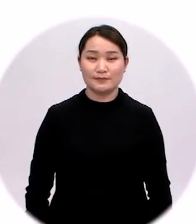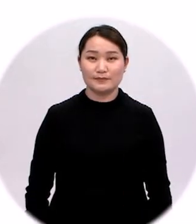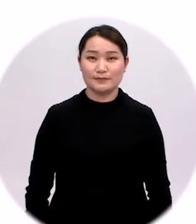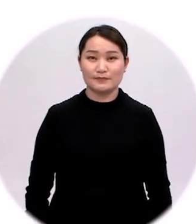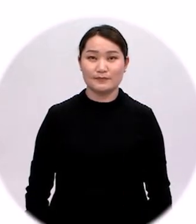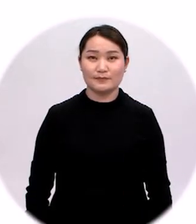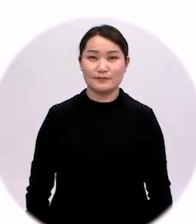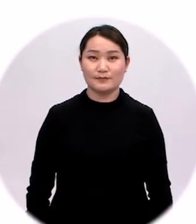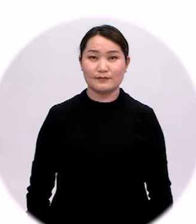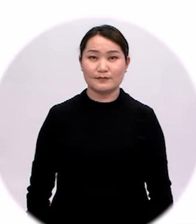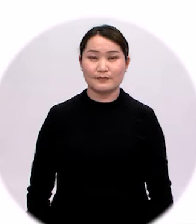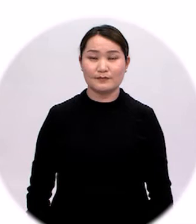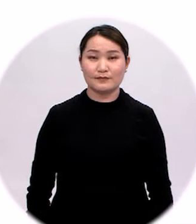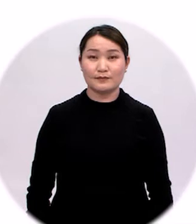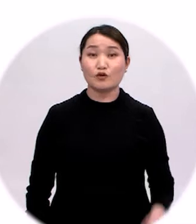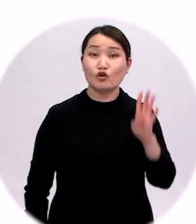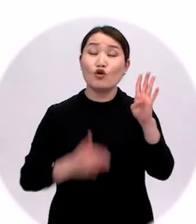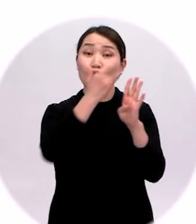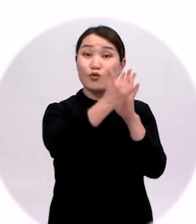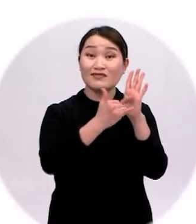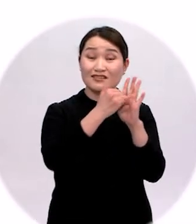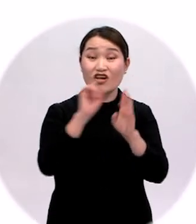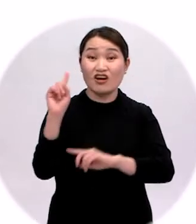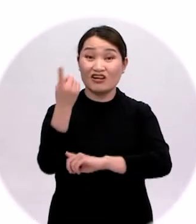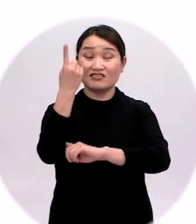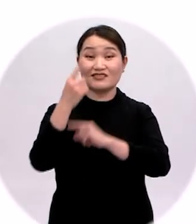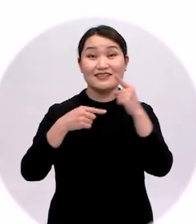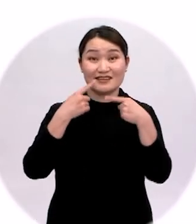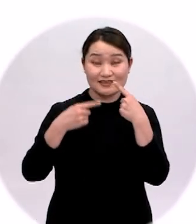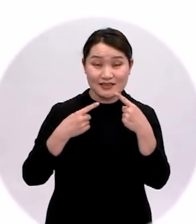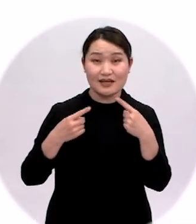бүгдээрээ дөрвөн үйлрэлийн онцлогийг зураг дээр ярилцлаа.